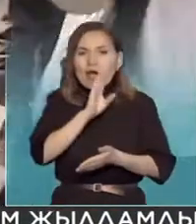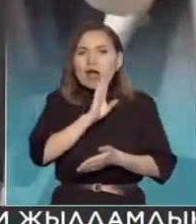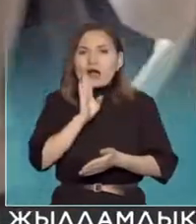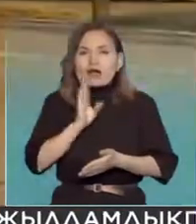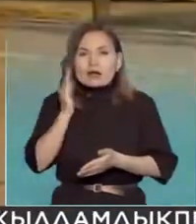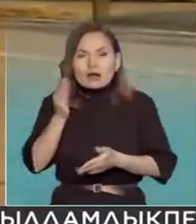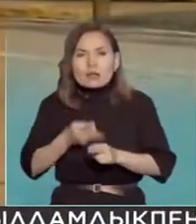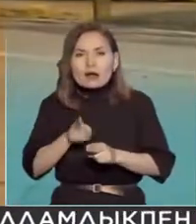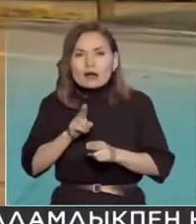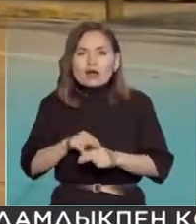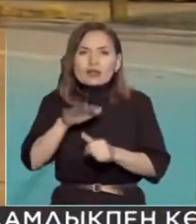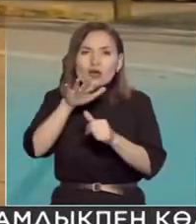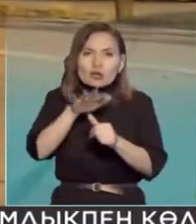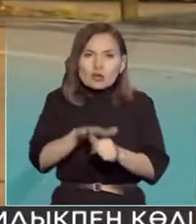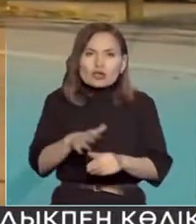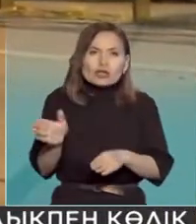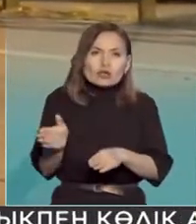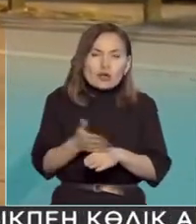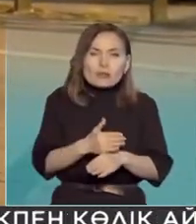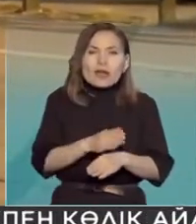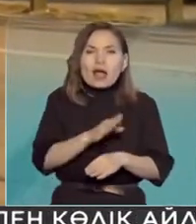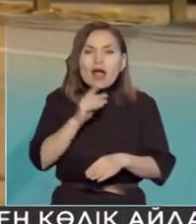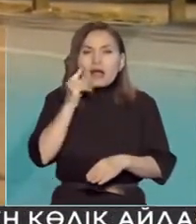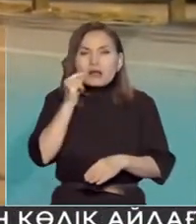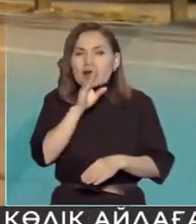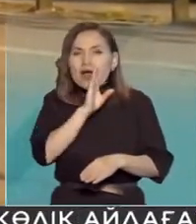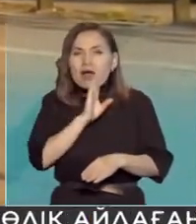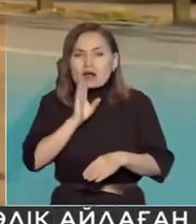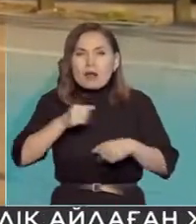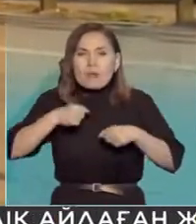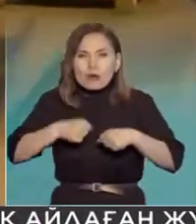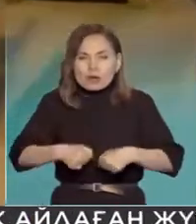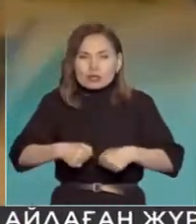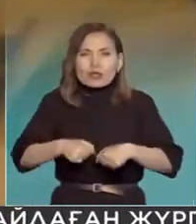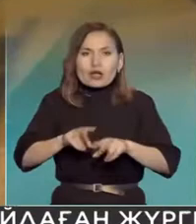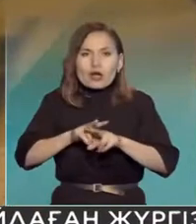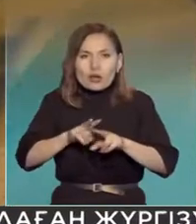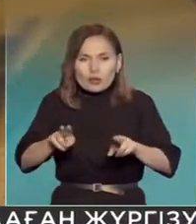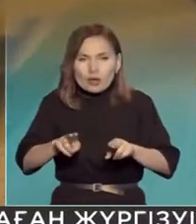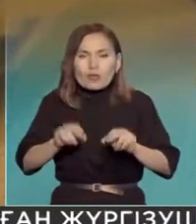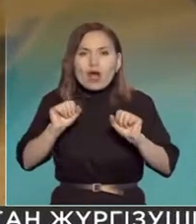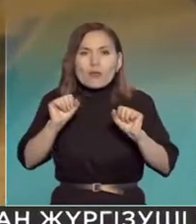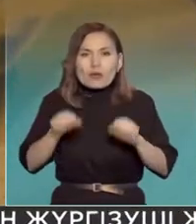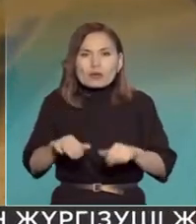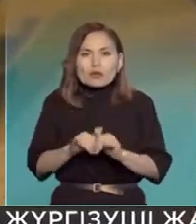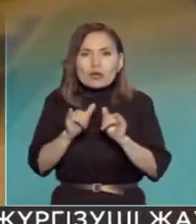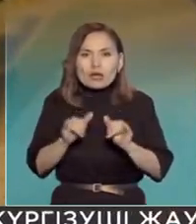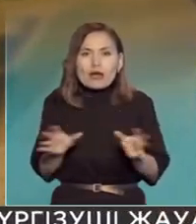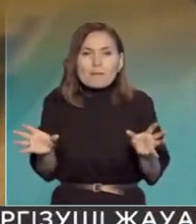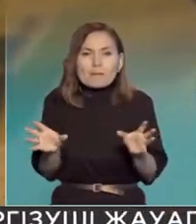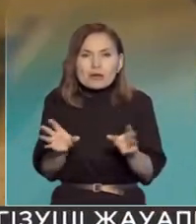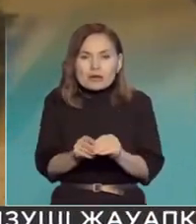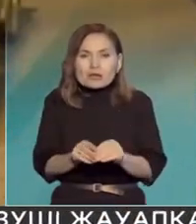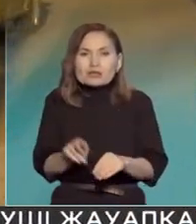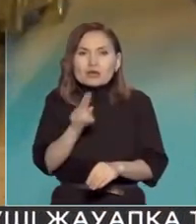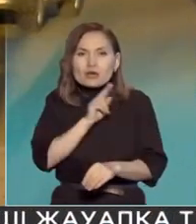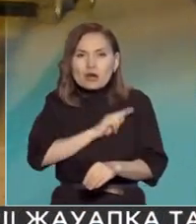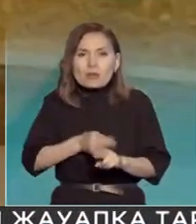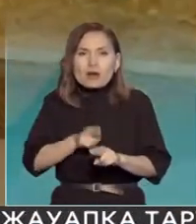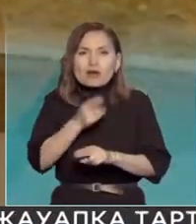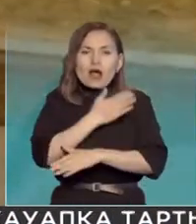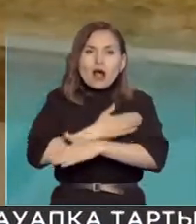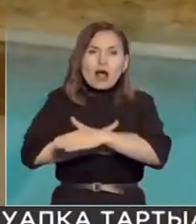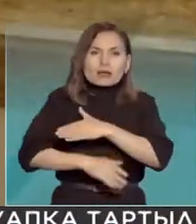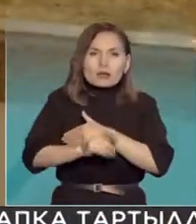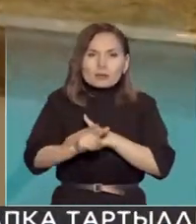қатысты кемсітушілікті жою, ерлер мен әйелдердің тең құқықтары мен мүмкіндіктерін ілгерілету, бірлесу бостандығына құқық мүгедек